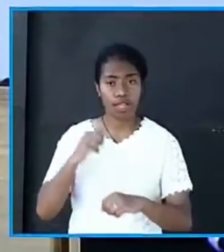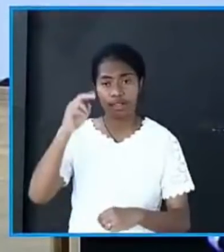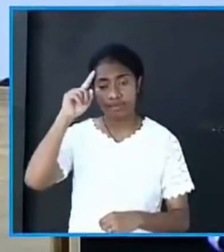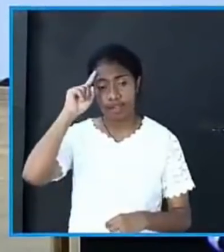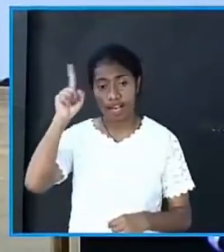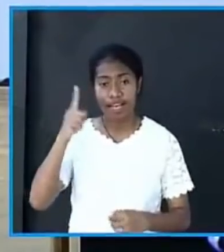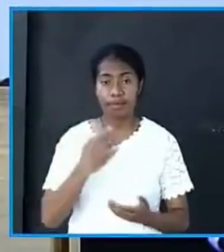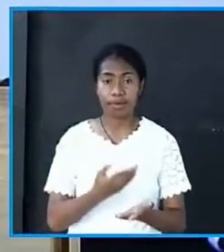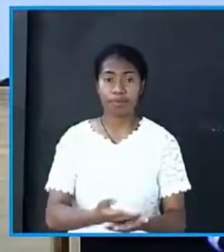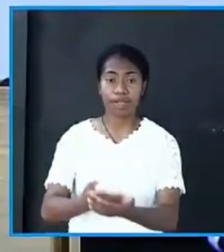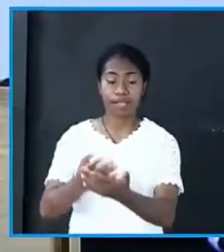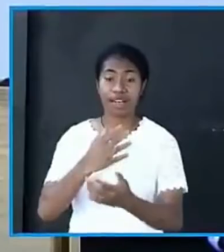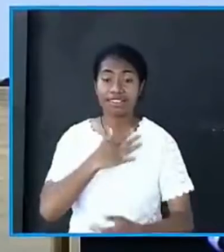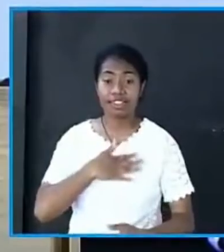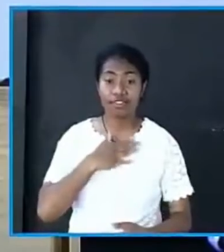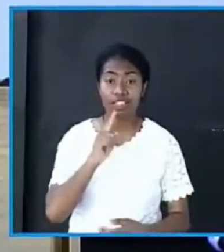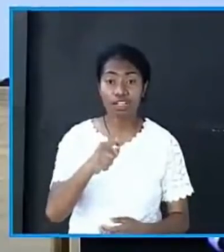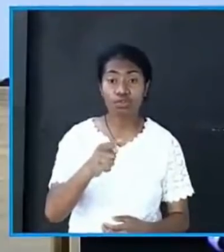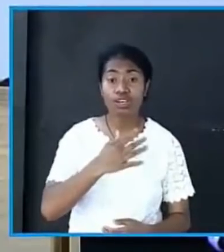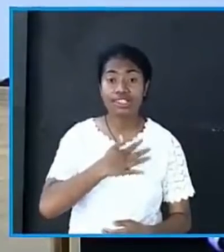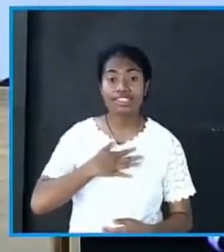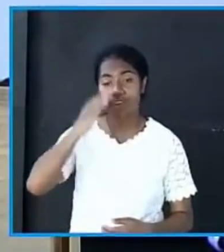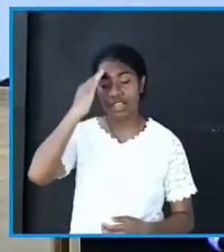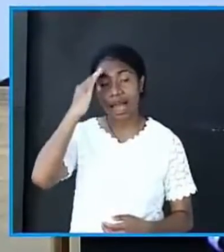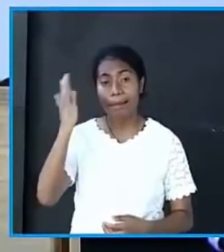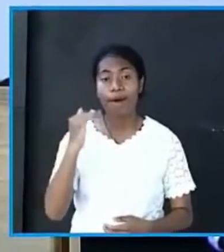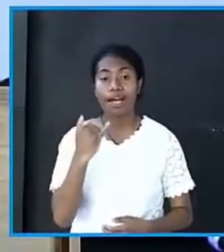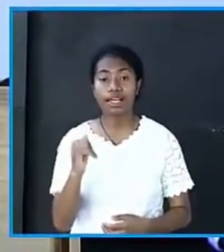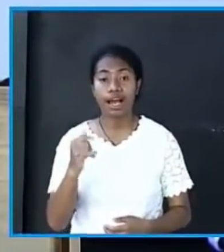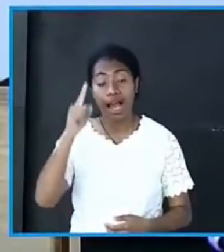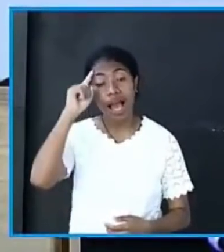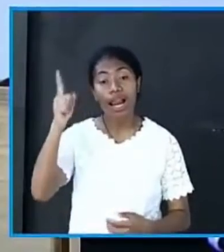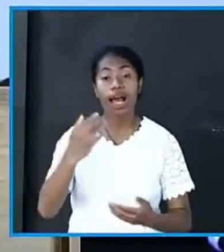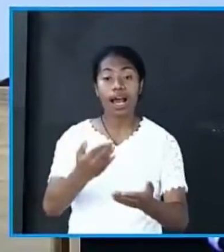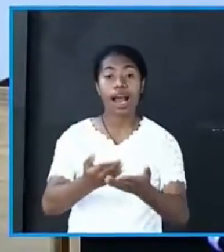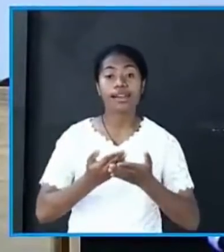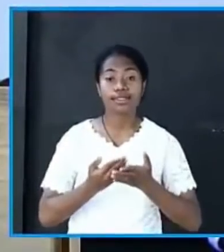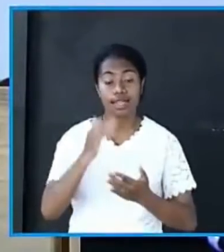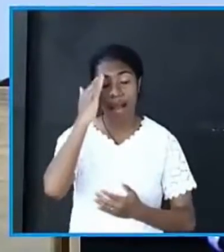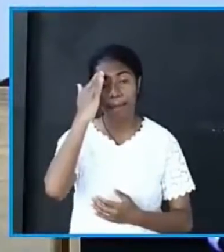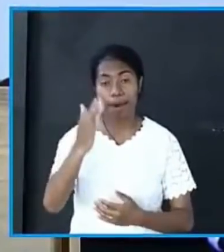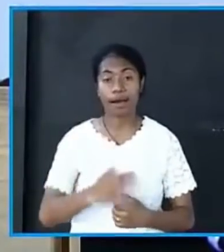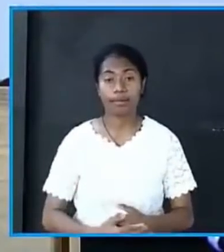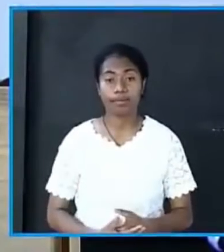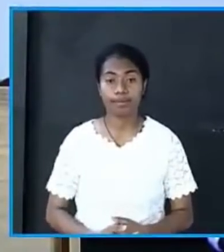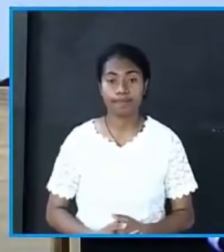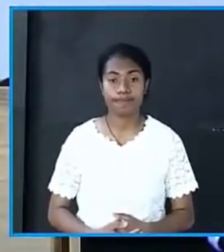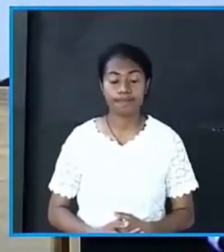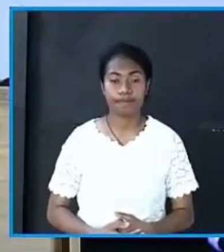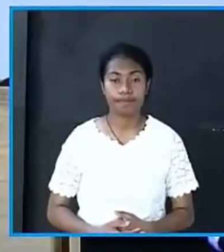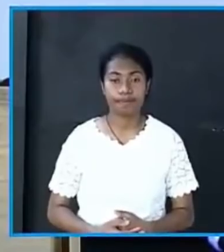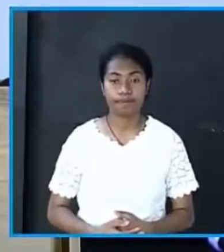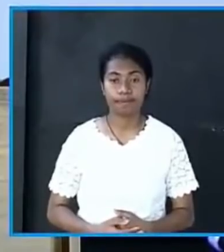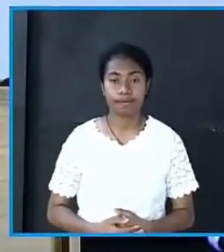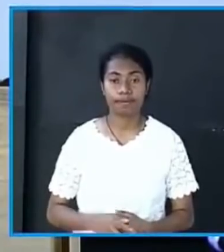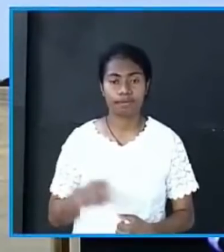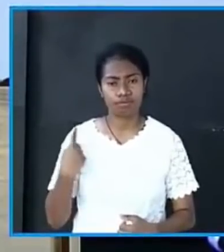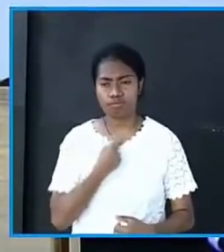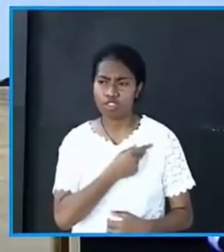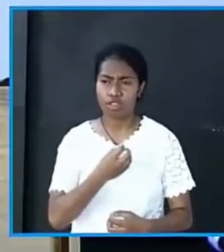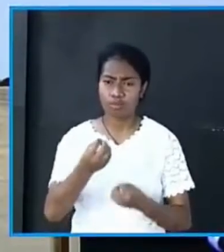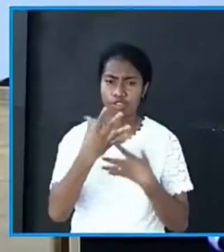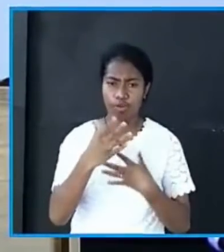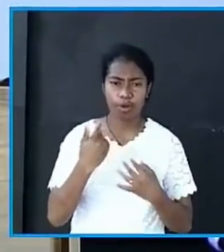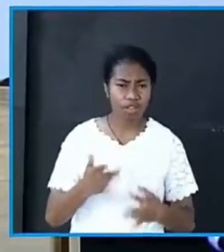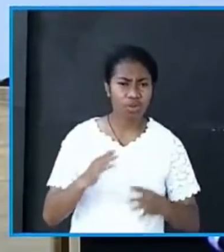sifatnya pada kita sifat apa yang dia kasih kita bisa mencatat beberapa atau lebih banyak lagi